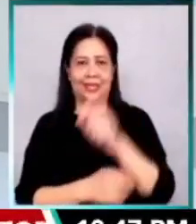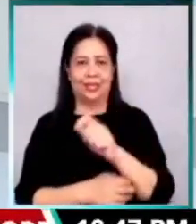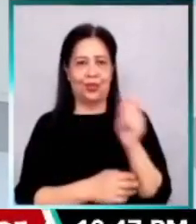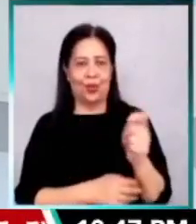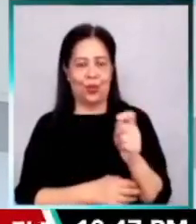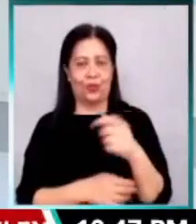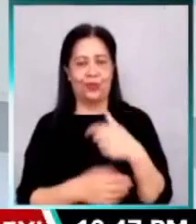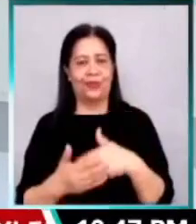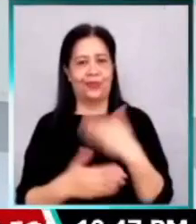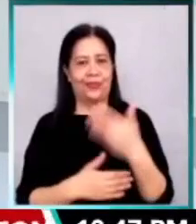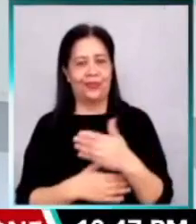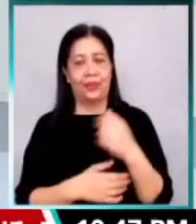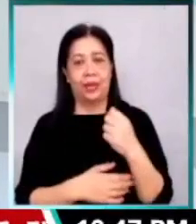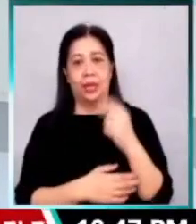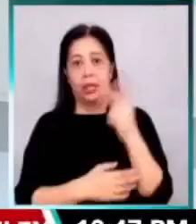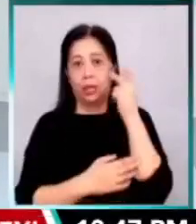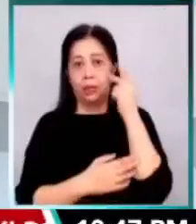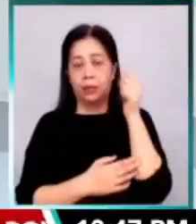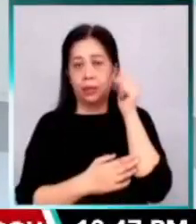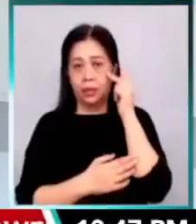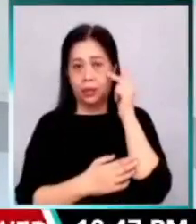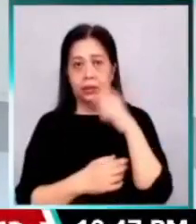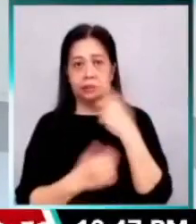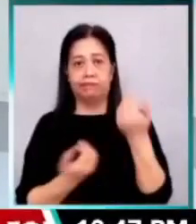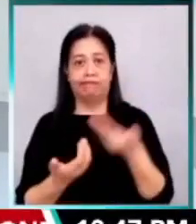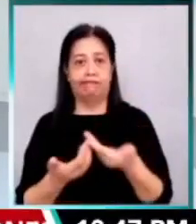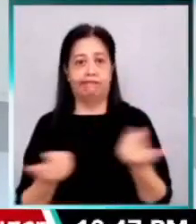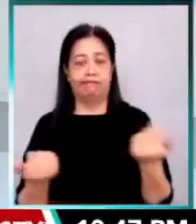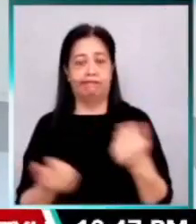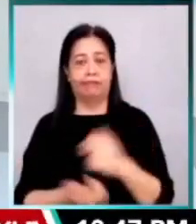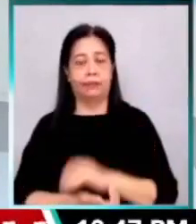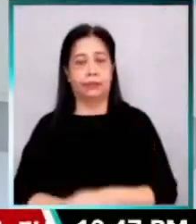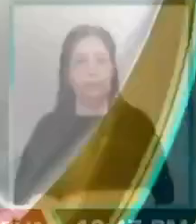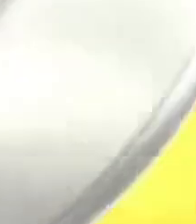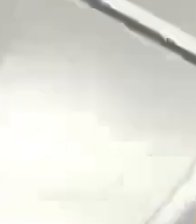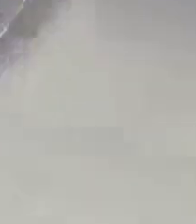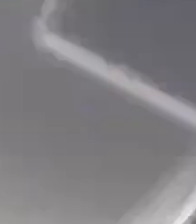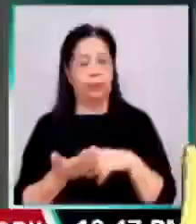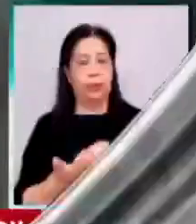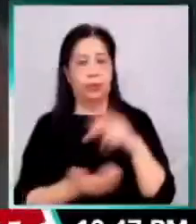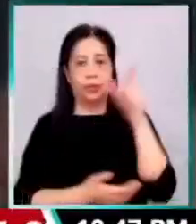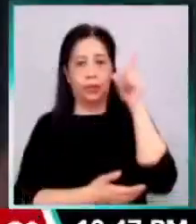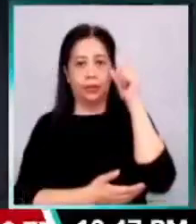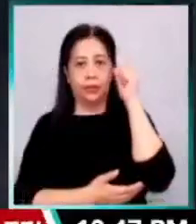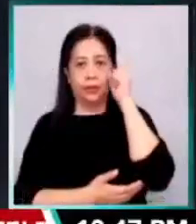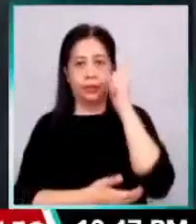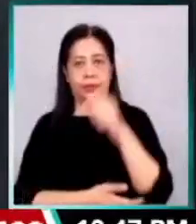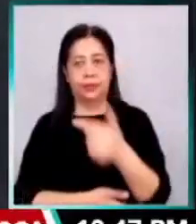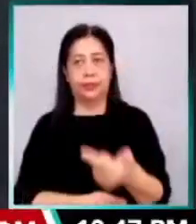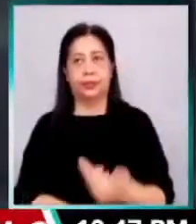at ang rapper na si Ye, opisyal lang divorce. May report si Larson Chab.